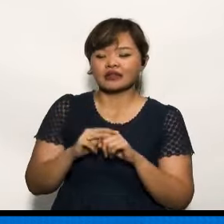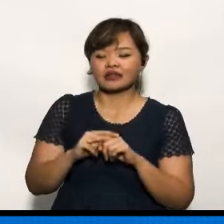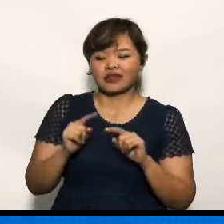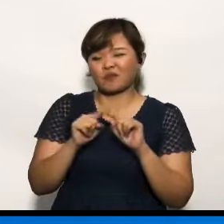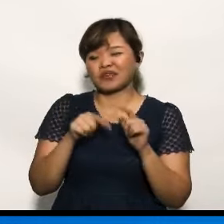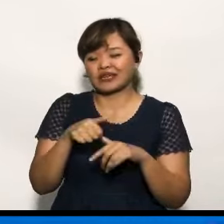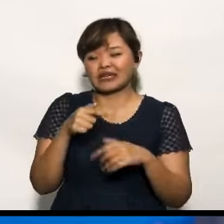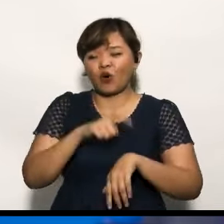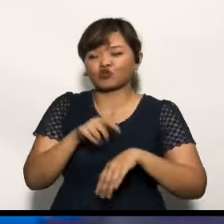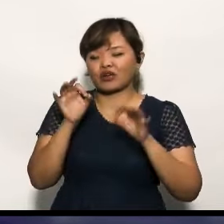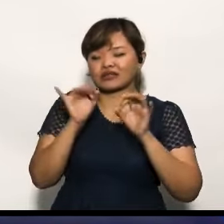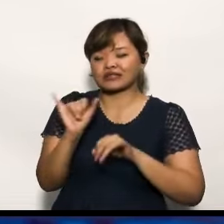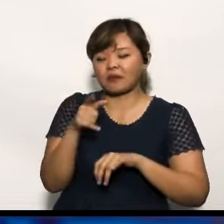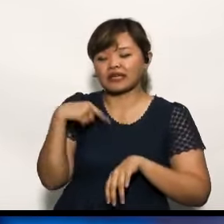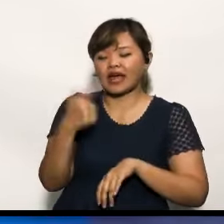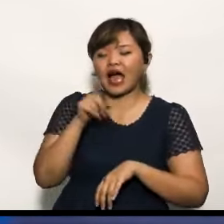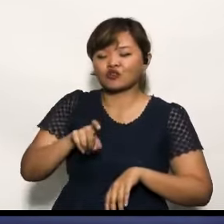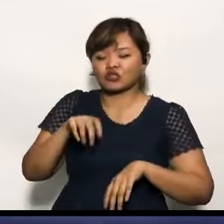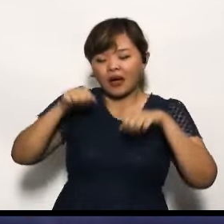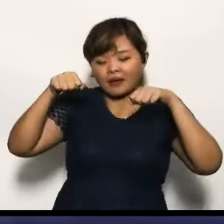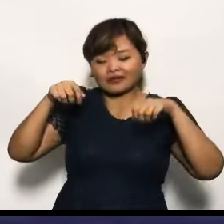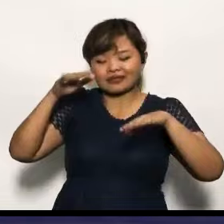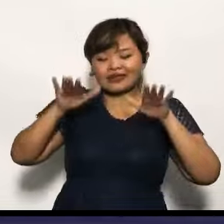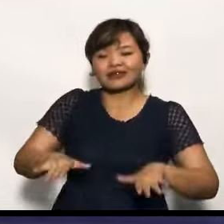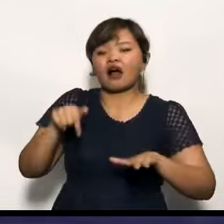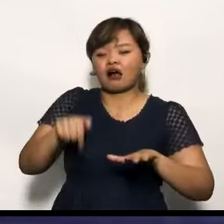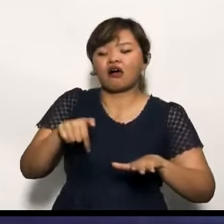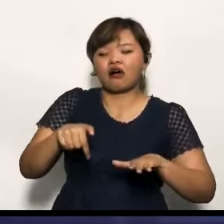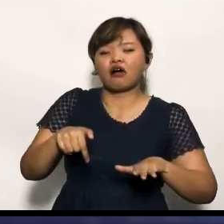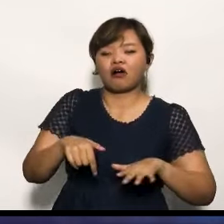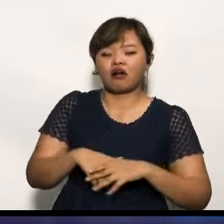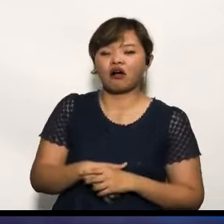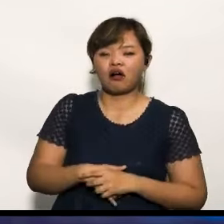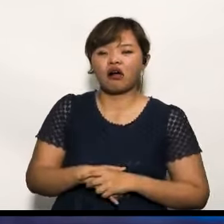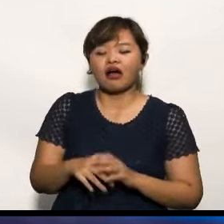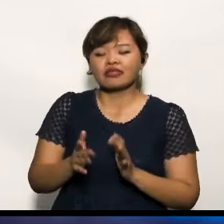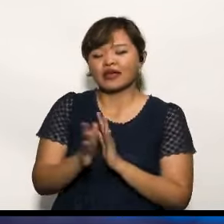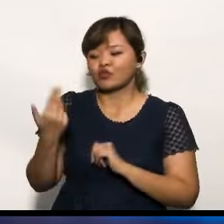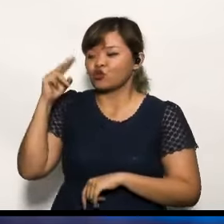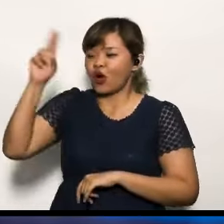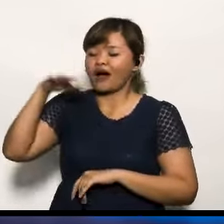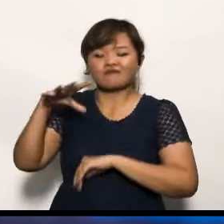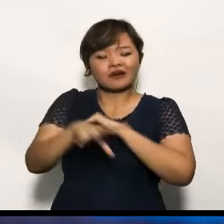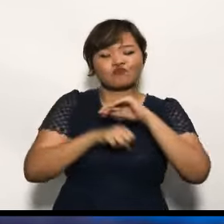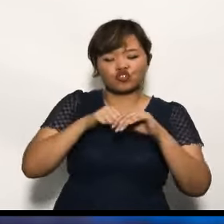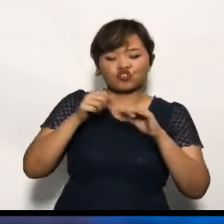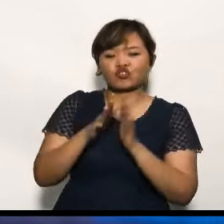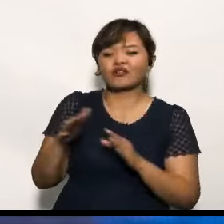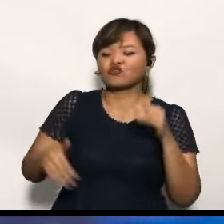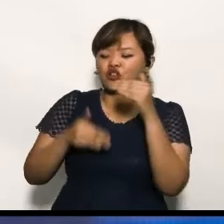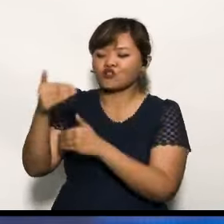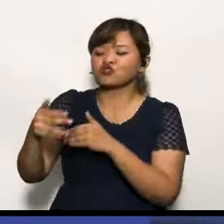menempati. Jadi kita harus menempati, kita harus tinggal di dalamnya. Jadi dari merebut,